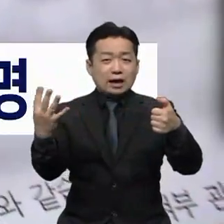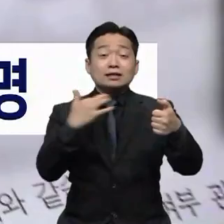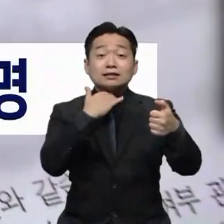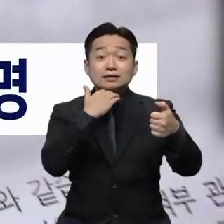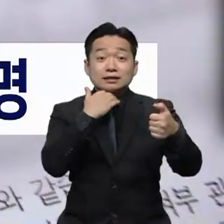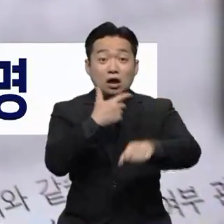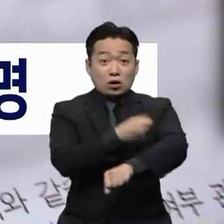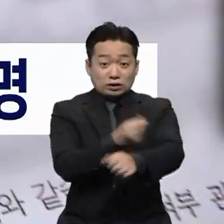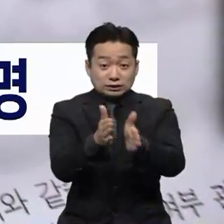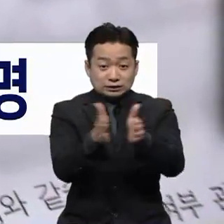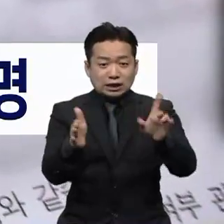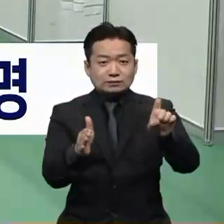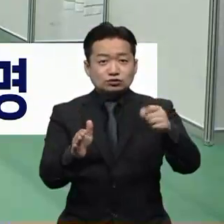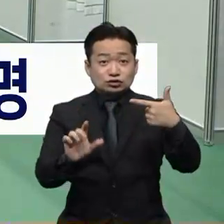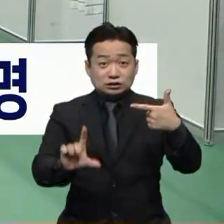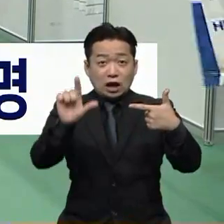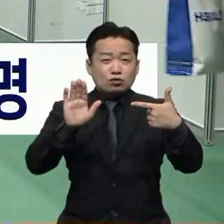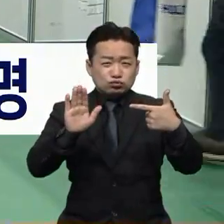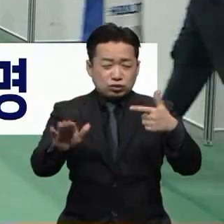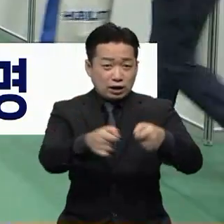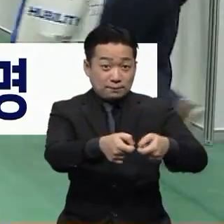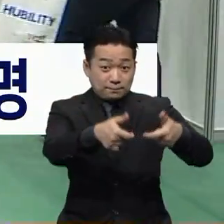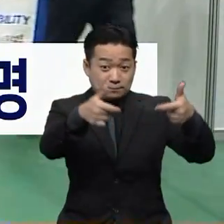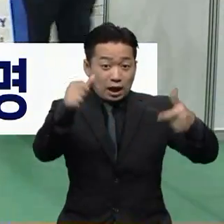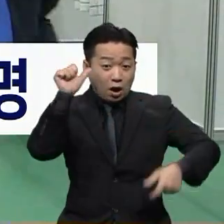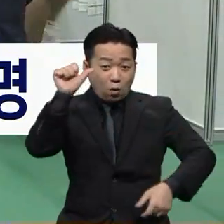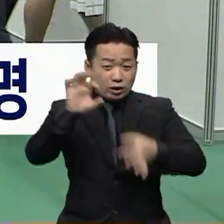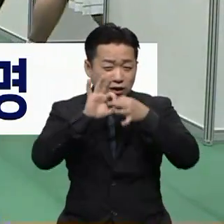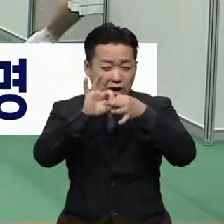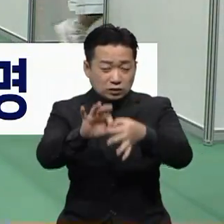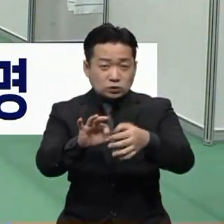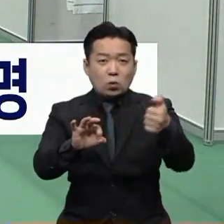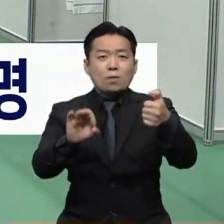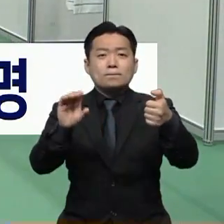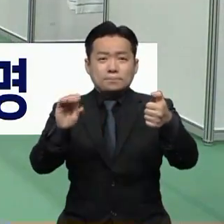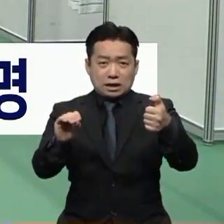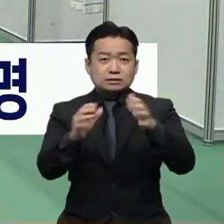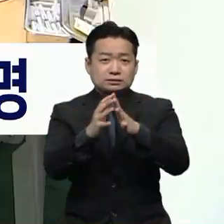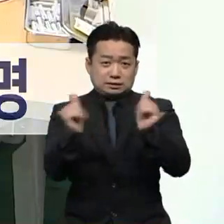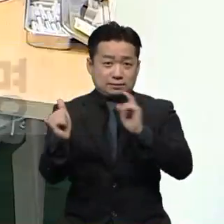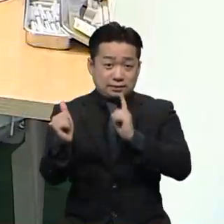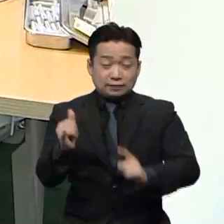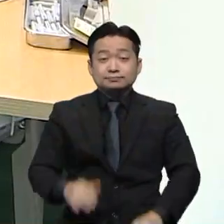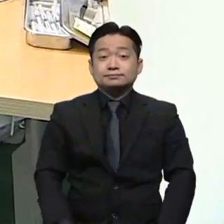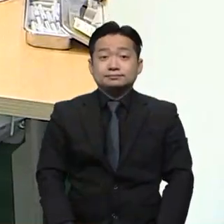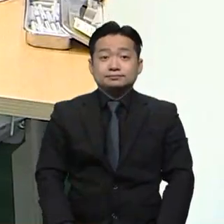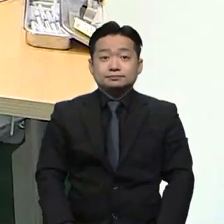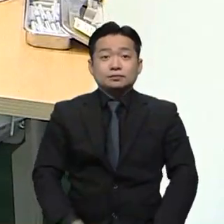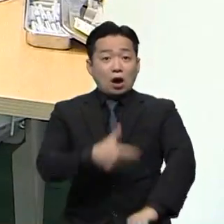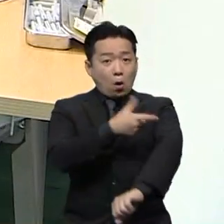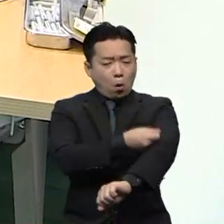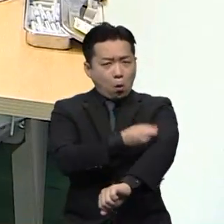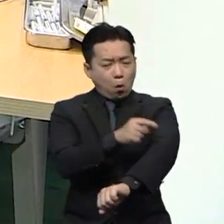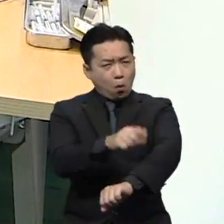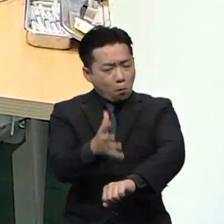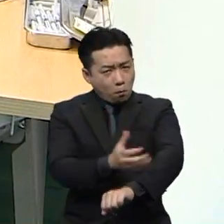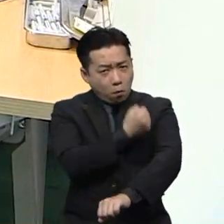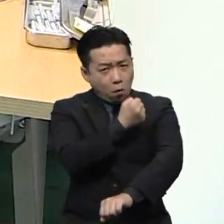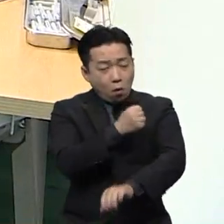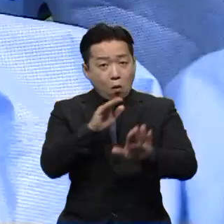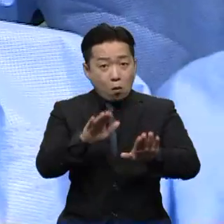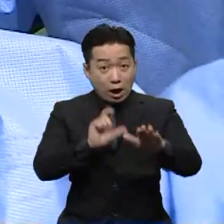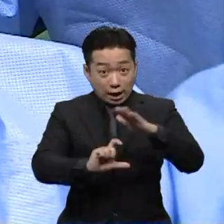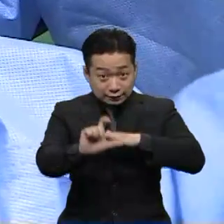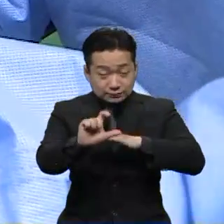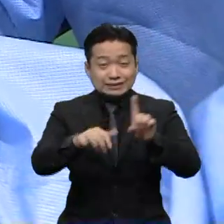시작된 지난 16일 이후 크게 늘어 다스 연속 50만명 이상 을 기록했습니다 접종에 속도가 붙으면서 오늘